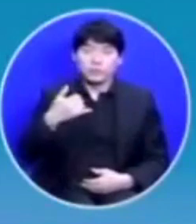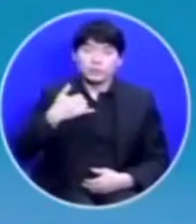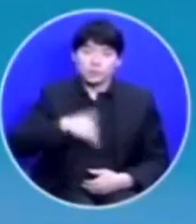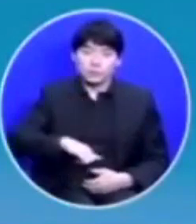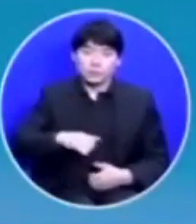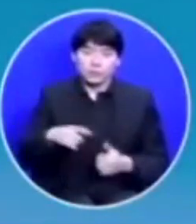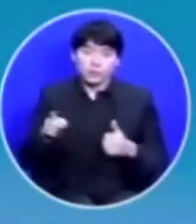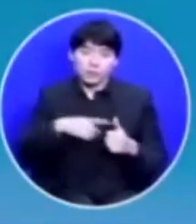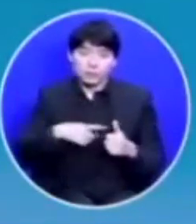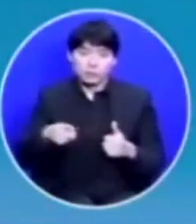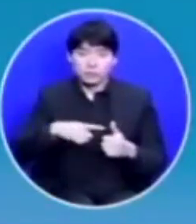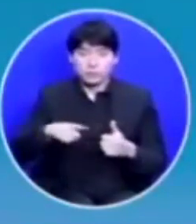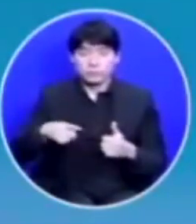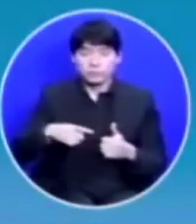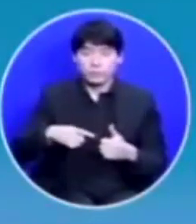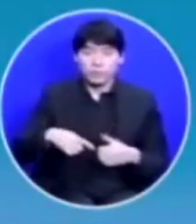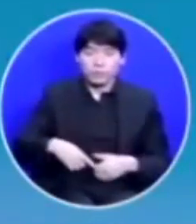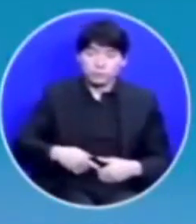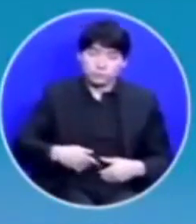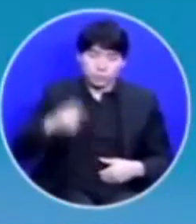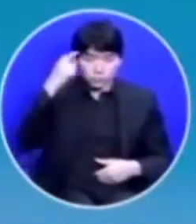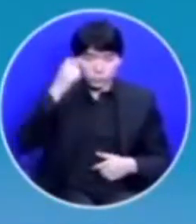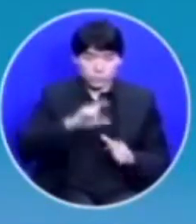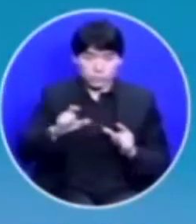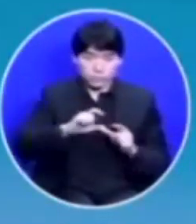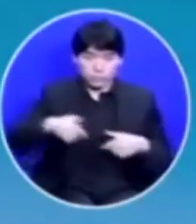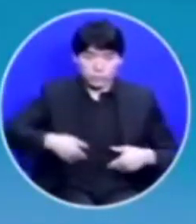이렇게 저렇게 신경 쓸 이유가 별로 없어요